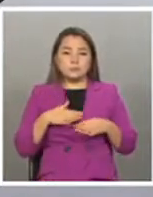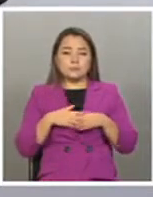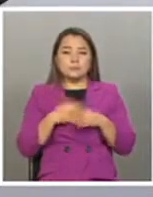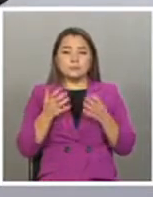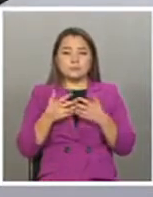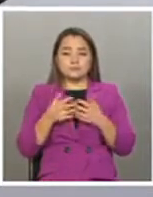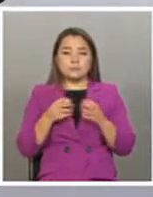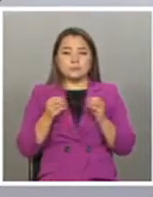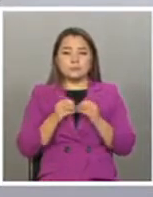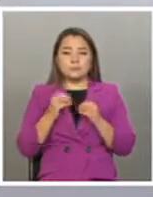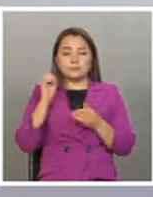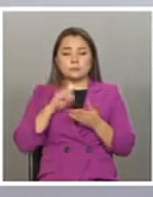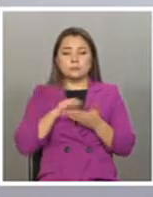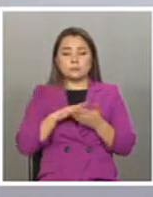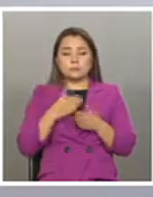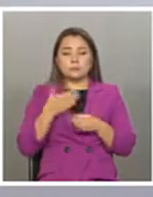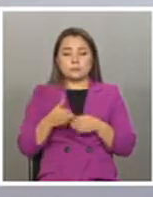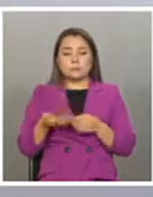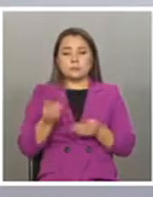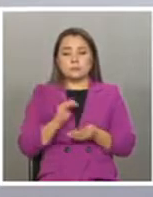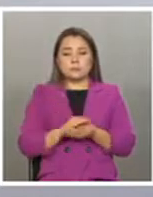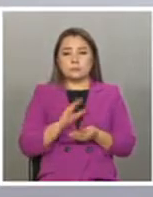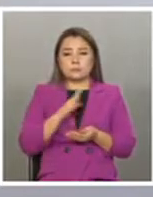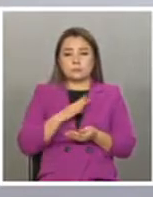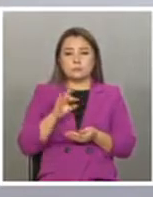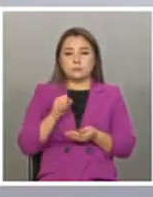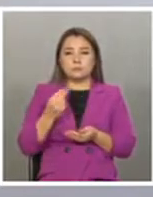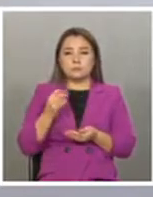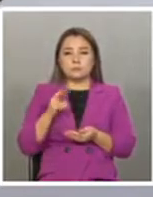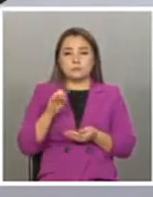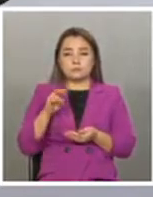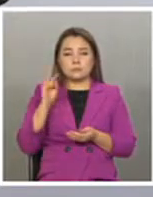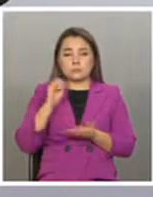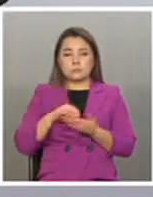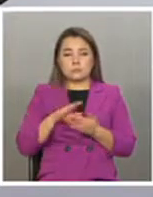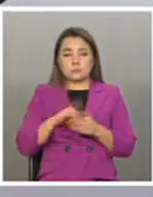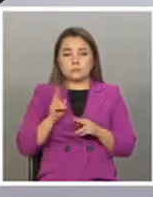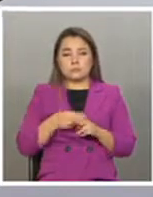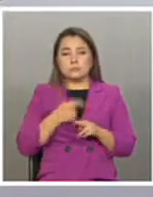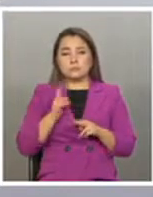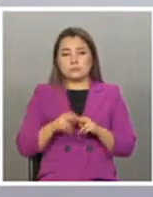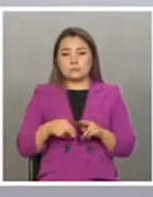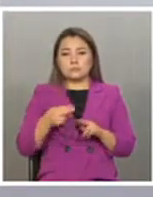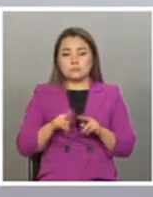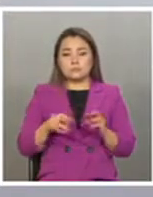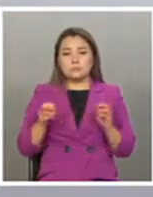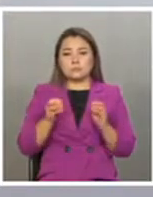бөлшек ұғымымен таныстық және рационал сандарды шексіз периодты ондық